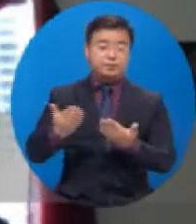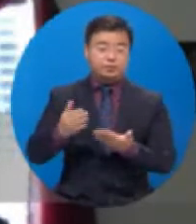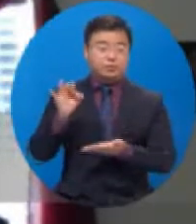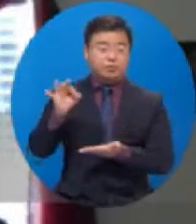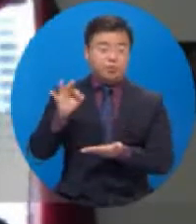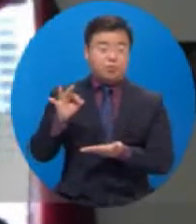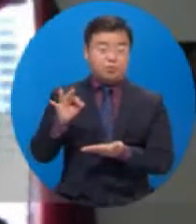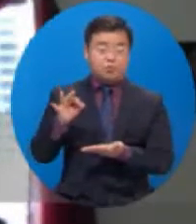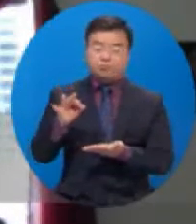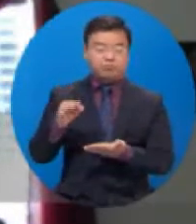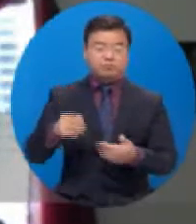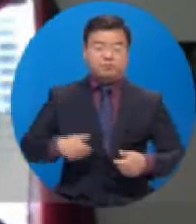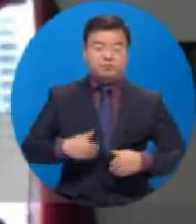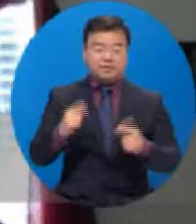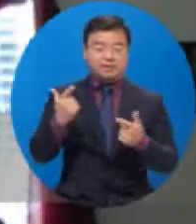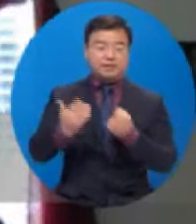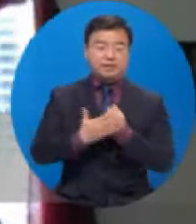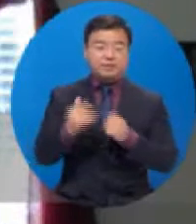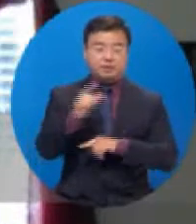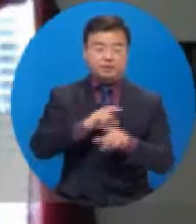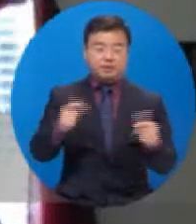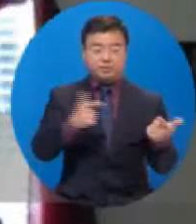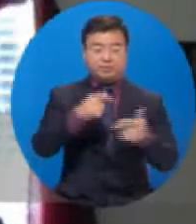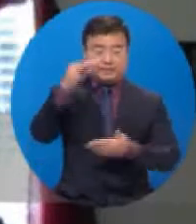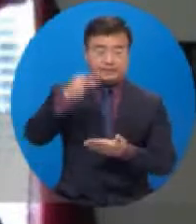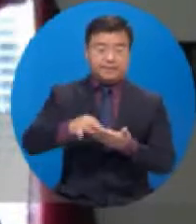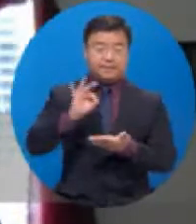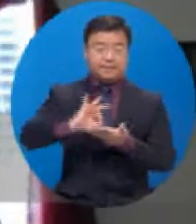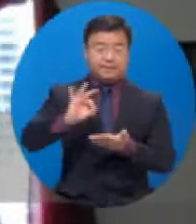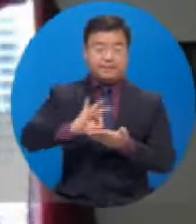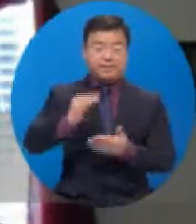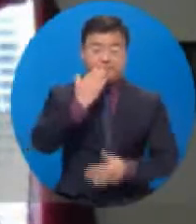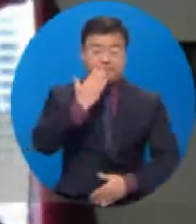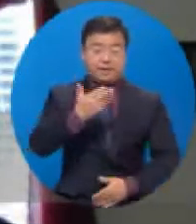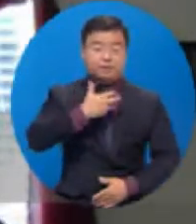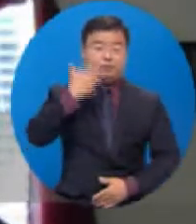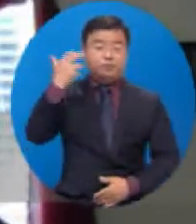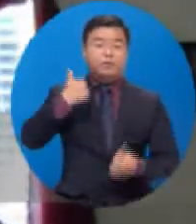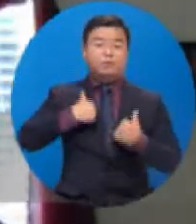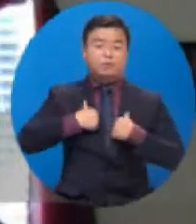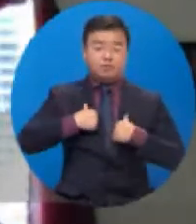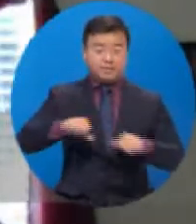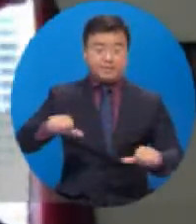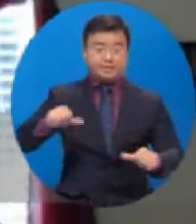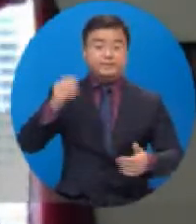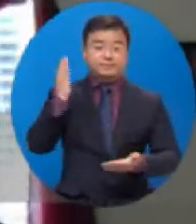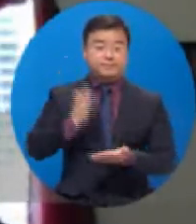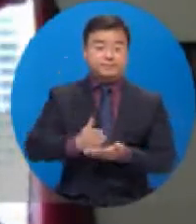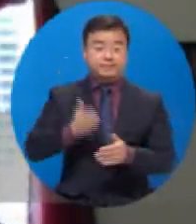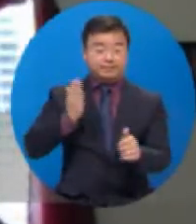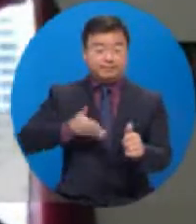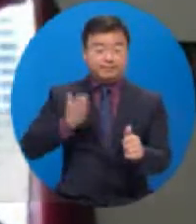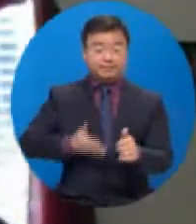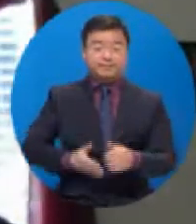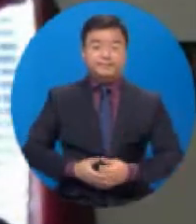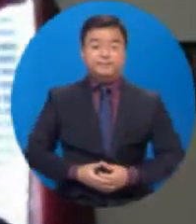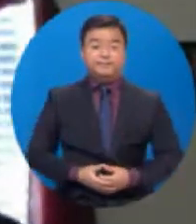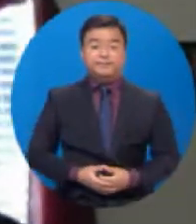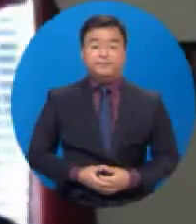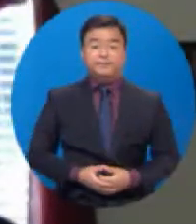to be able to make things so much cheaper than we have before because they don't have to pay for manufacturing. But just don't give up on your dreams and continue to pursue them.